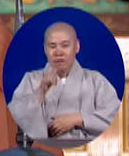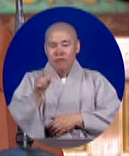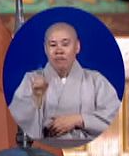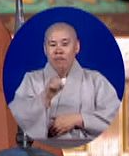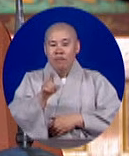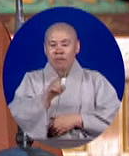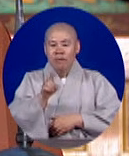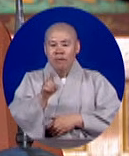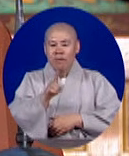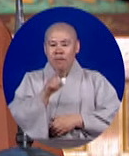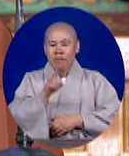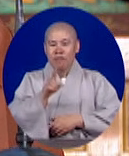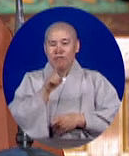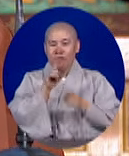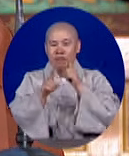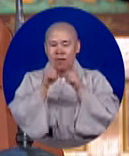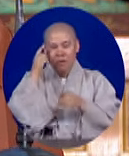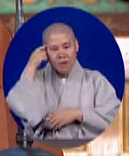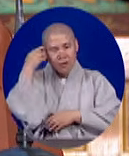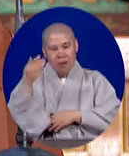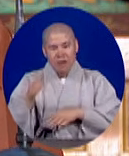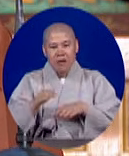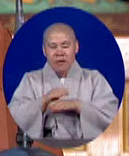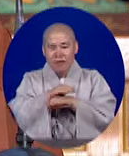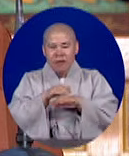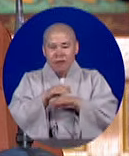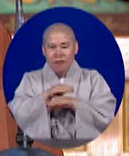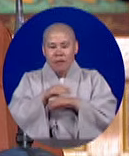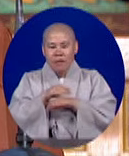말씀이신데요? 이 자동차가